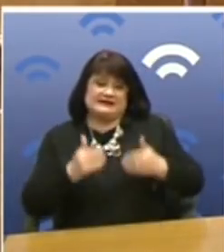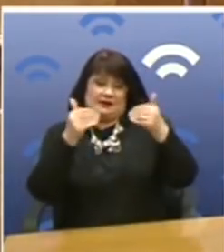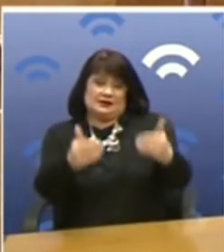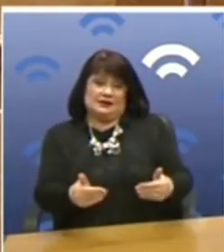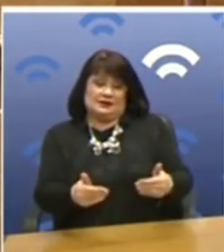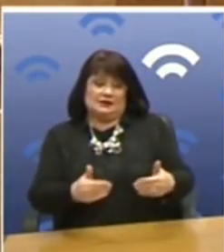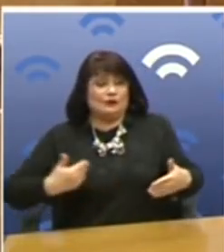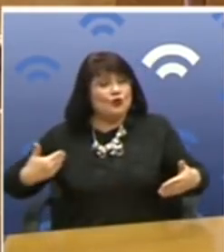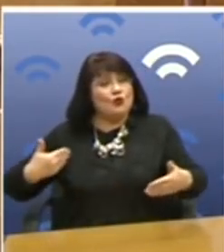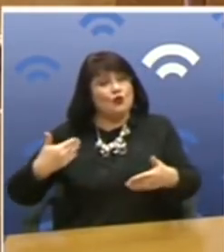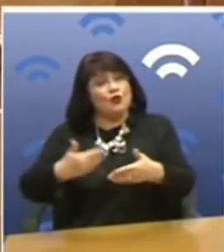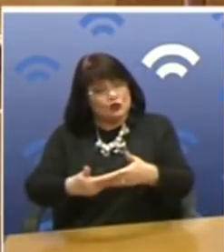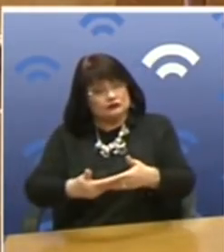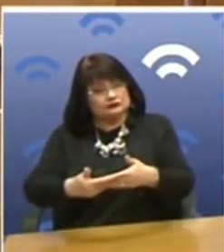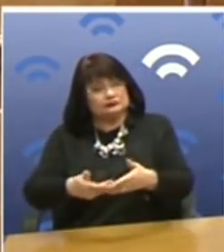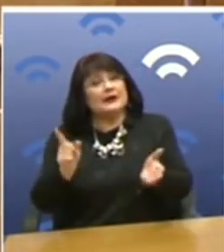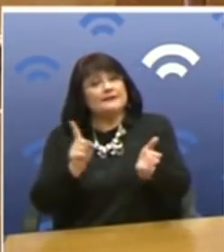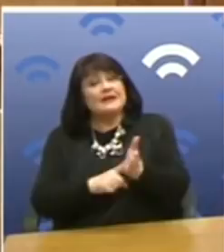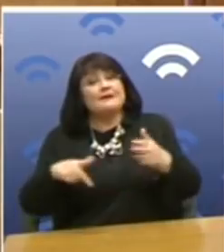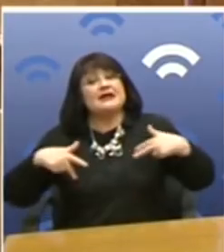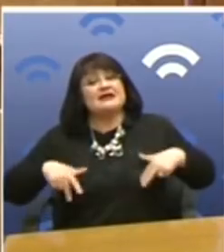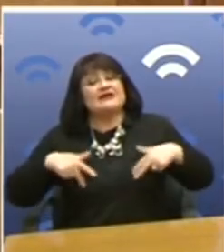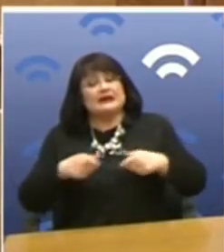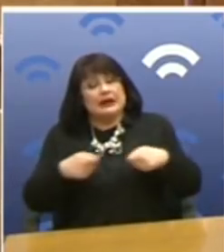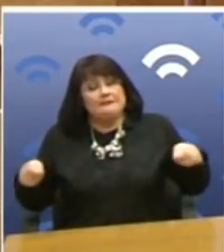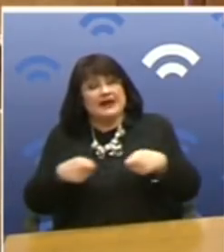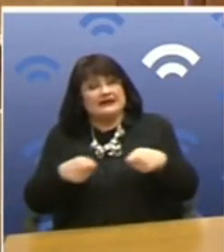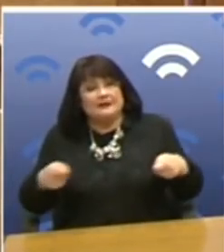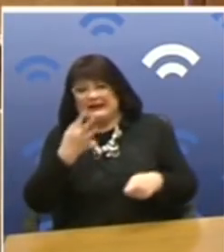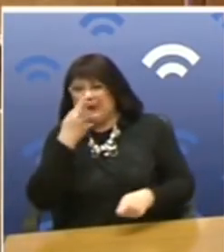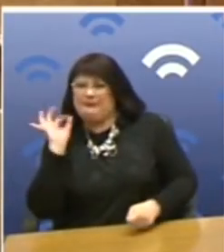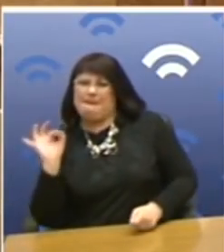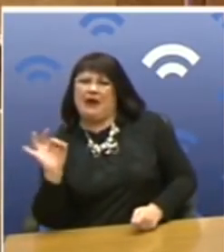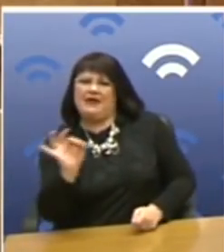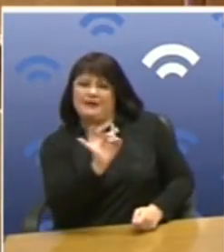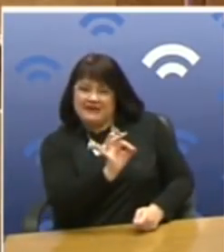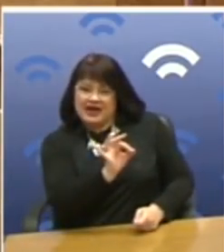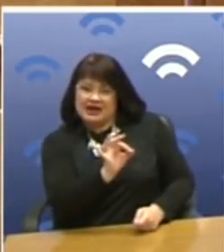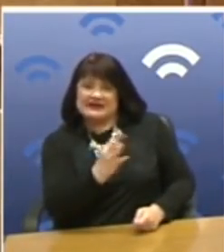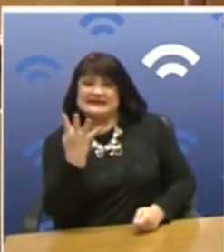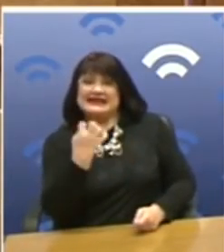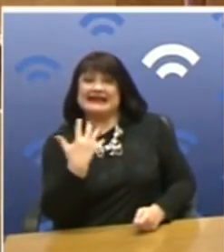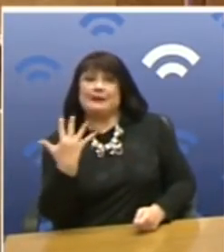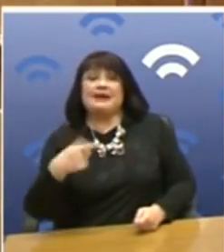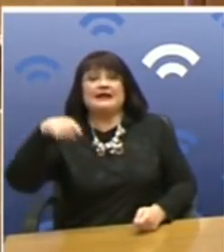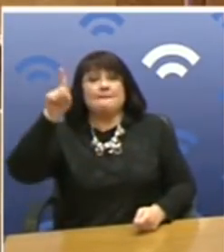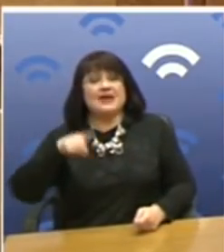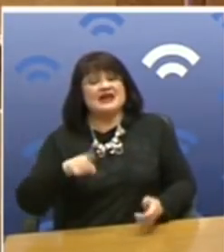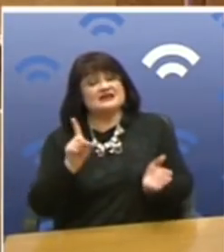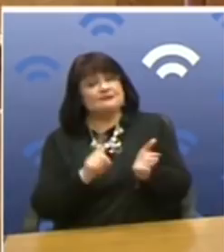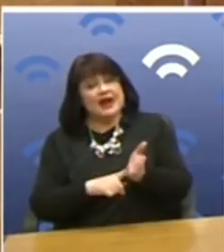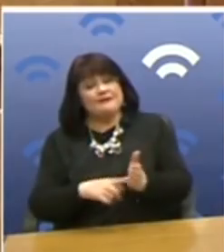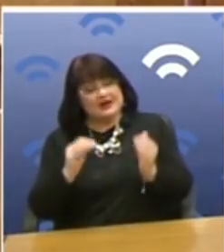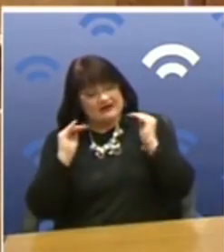όσο διάστημα ισχύουν τα κυβερνητικά μέτρα για την πανδημία, δηλαδή για 45 ημέρες. Σε